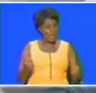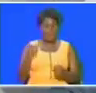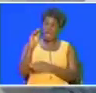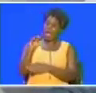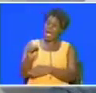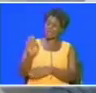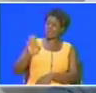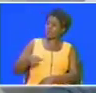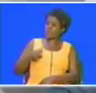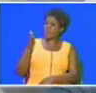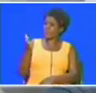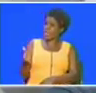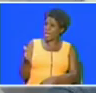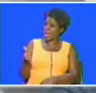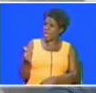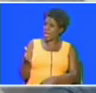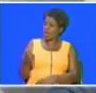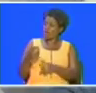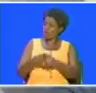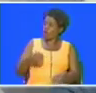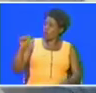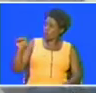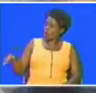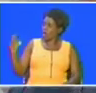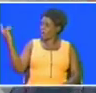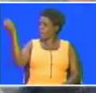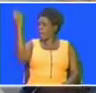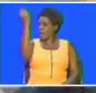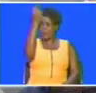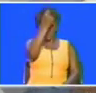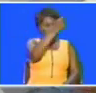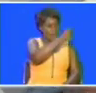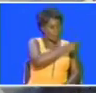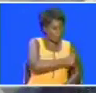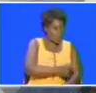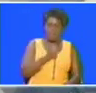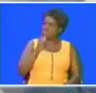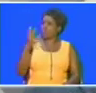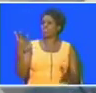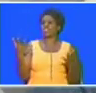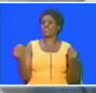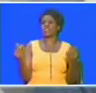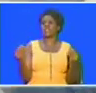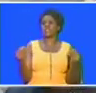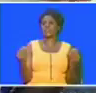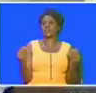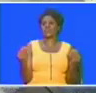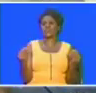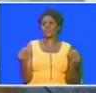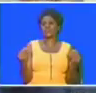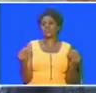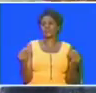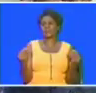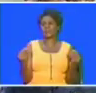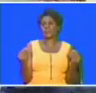wake nyumbani. Uwaulize tu kukaa nyumbani kuamka asubuhi saa 11 mpaka jioni unapoenda kulala. Mtu anasikia vipi mwili? Na hebu angalia